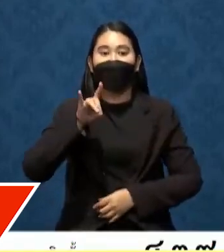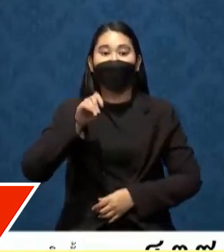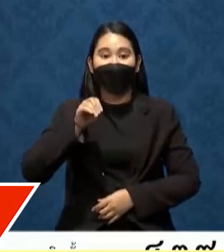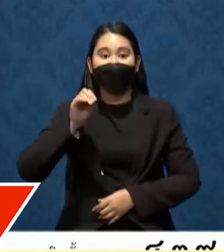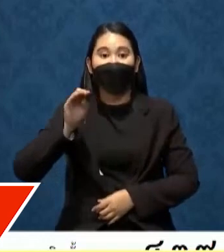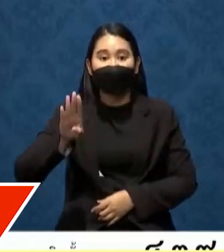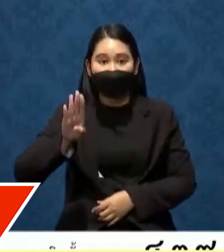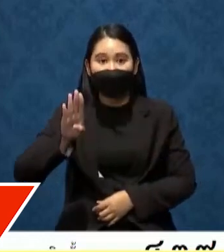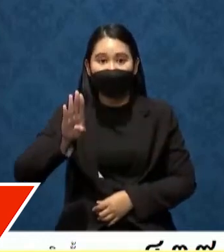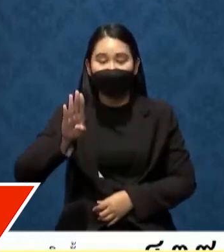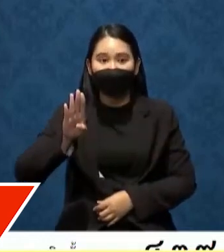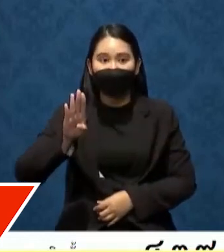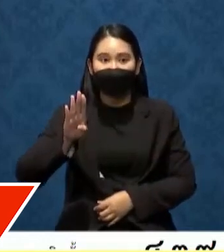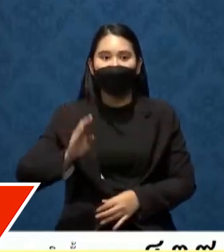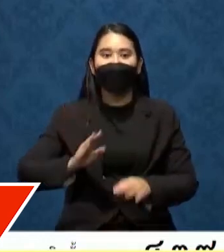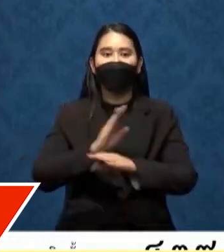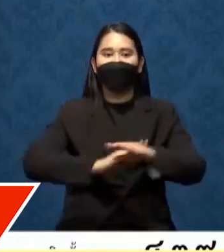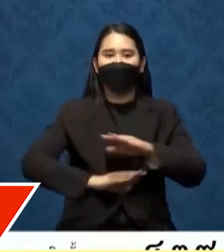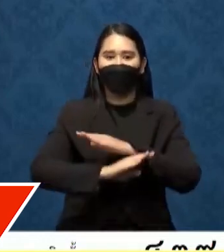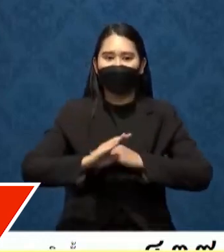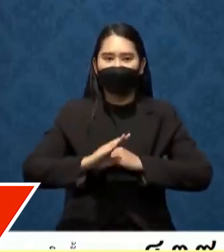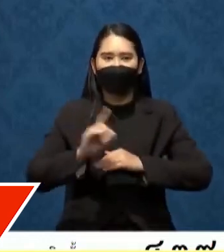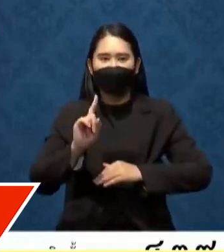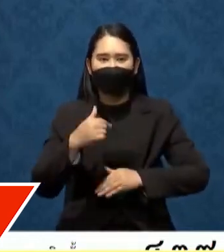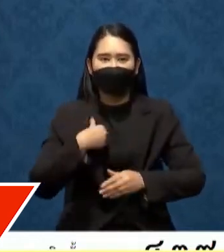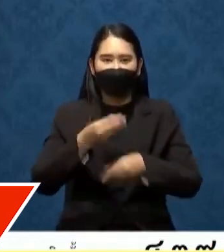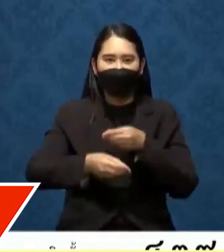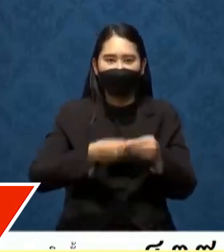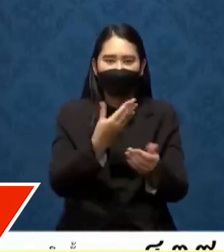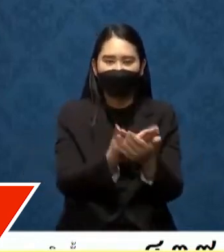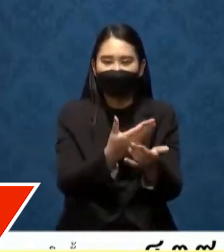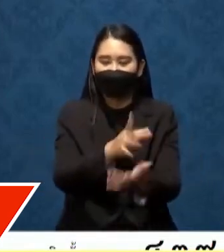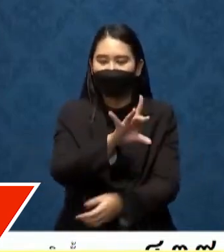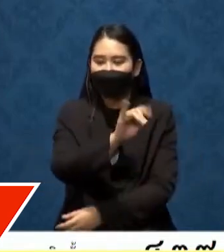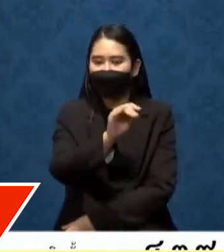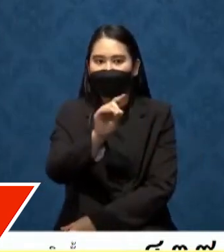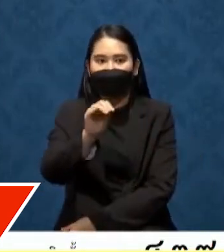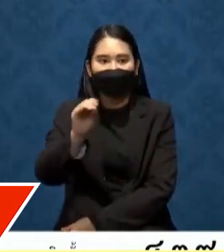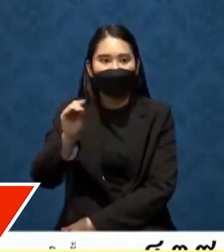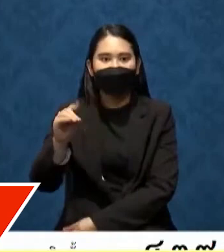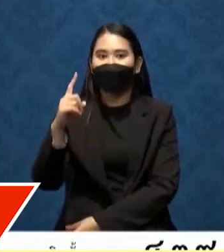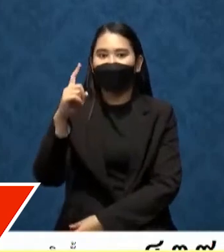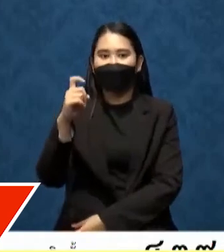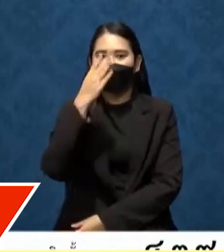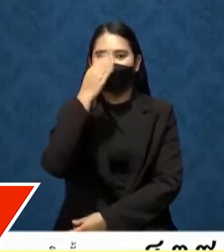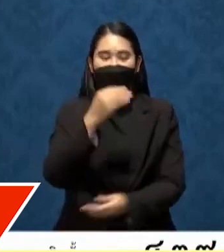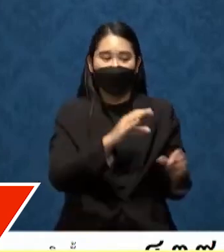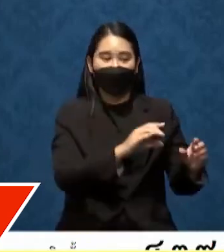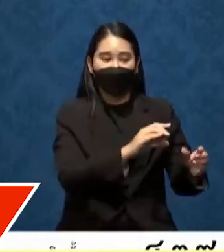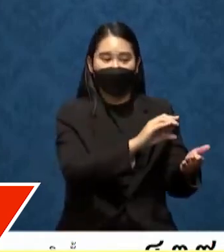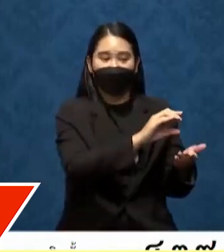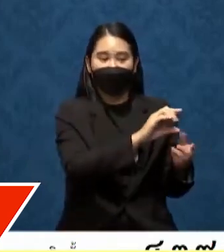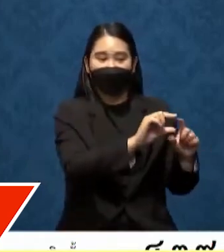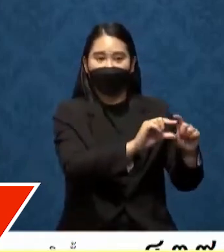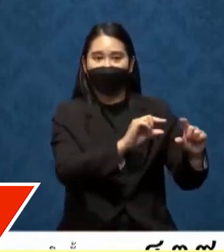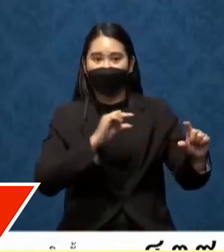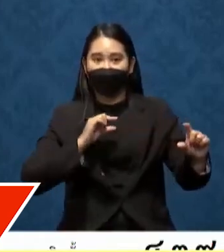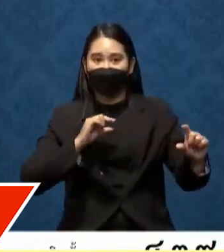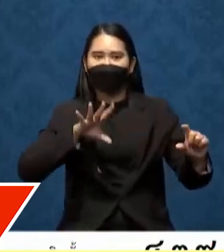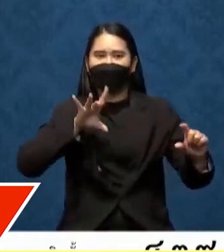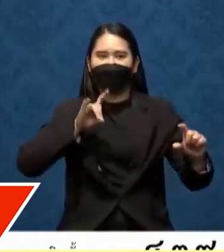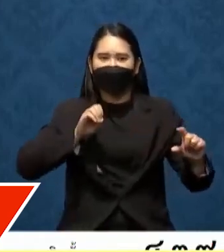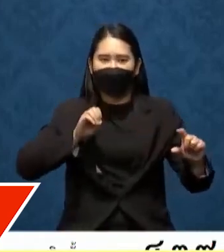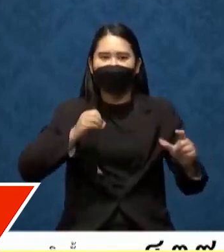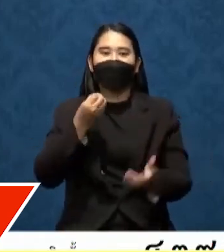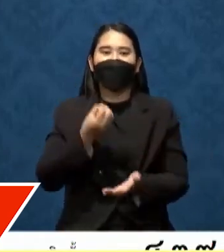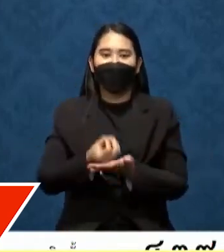เป็นว่าผู้พิการเองก็ไม่สามารถที่จะขายลอตเตอรี่ในราคา80บาทได้เนื่องจากต้นทุนมาแพงต้องมีการแก้ไขเรื่องนี้นะครับเ